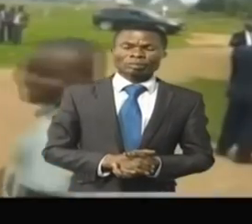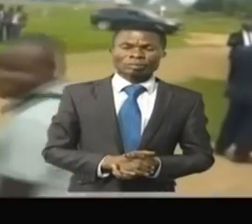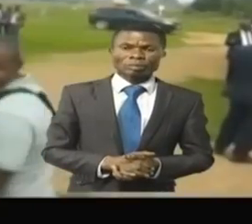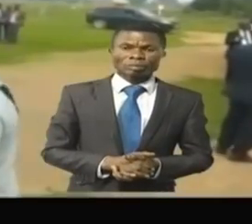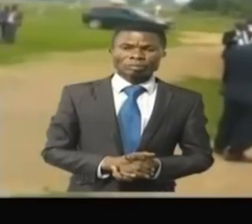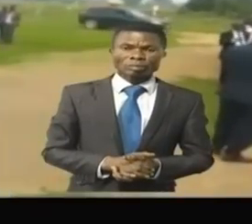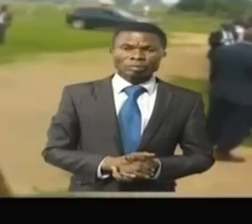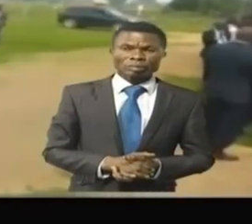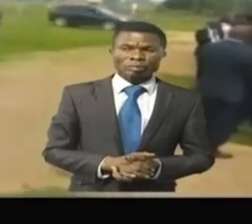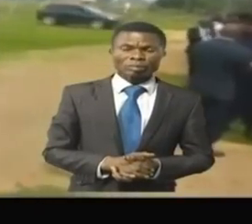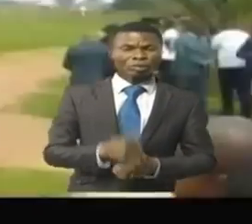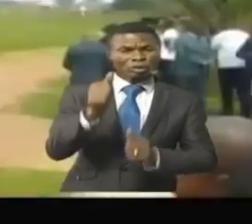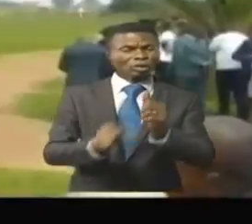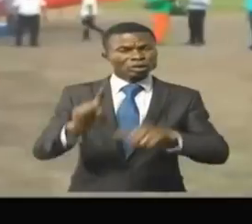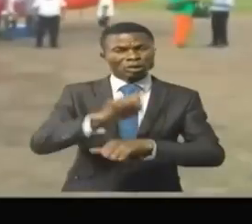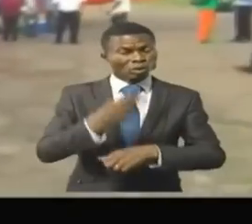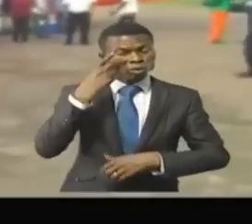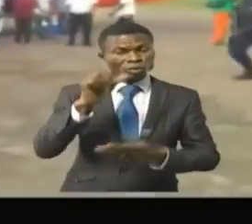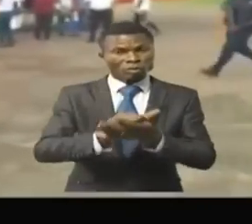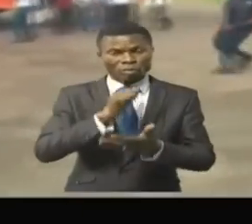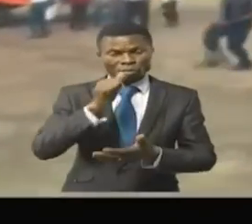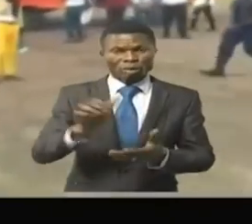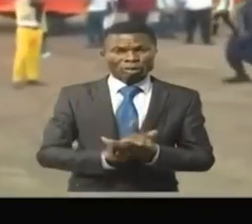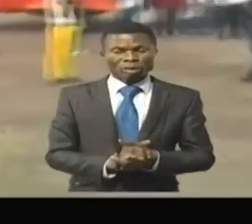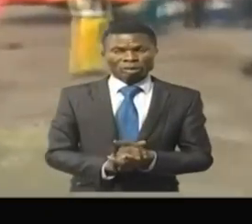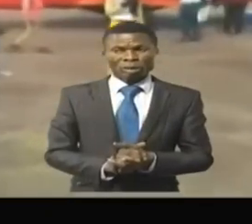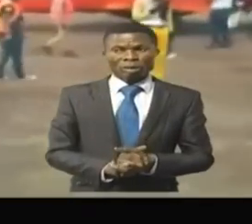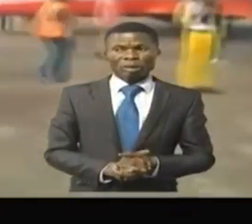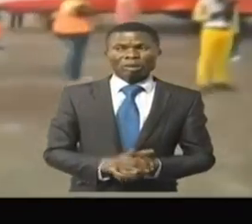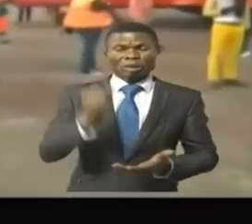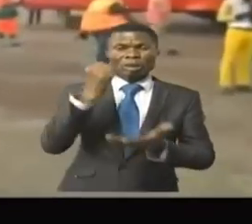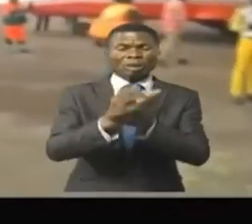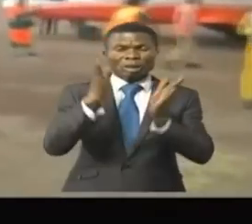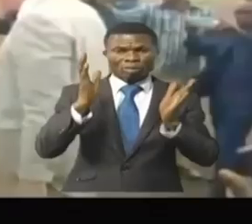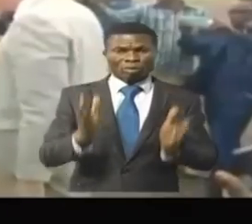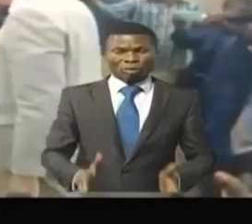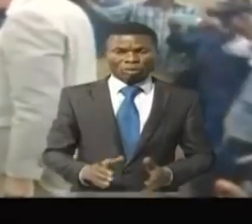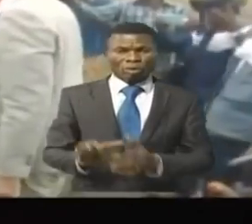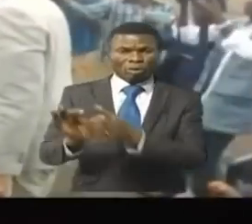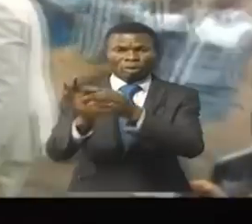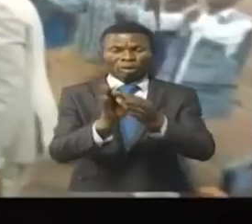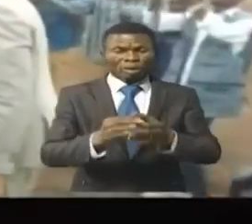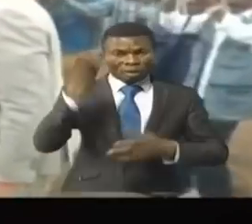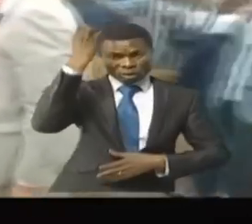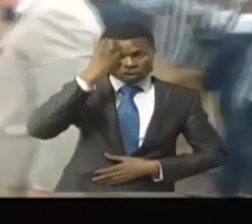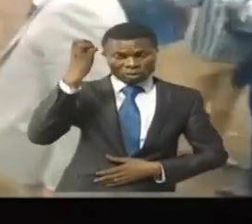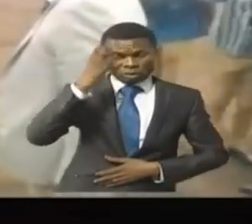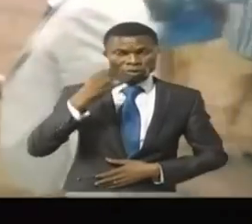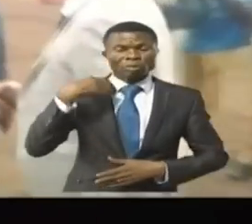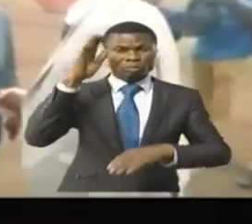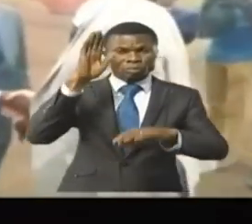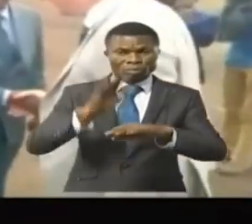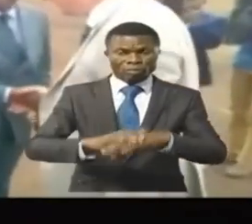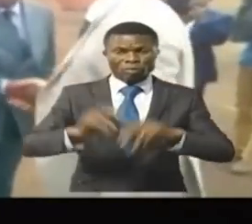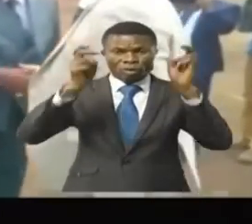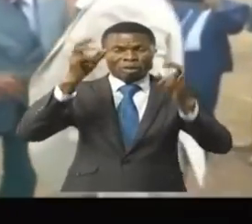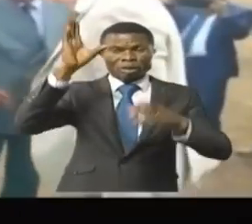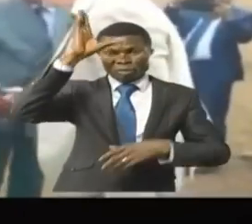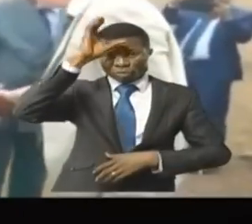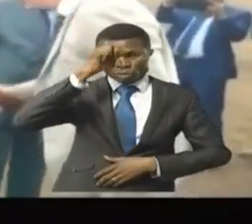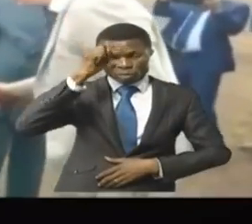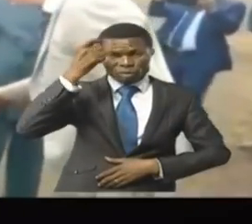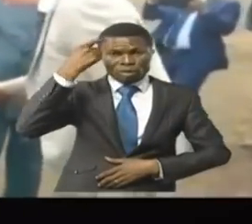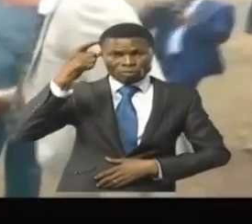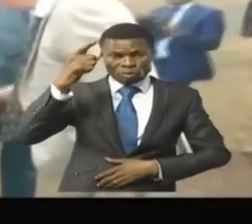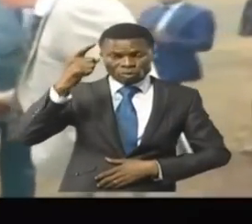Cela n'arrive pas chaque jour. Jean-Marc Châtaignier, ambassadeur de l'Union européenne, est arrivé dans la ville de Bandundu pour